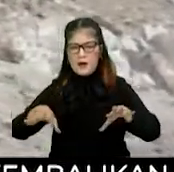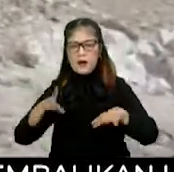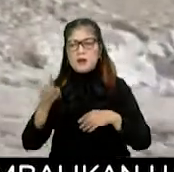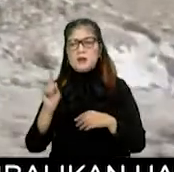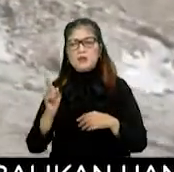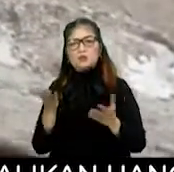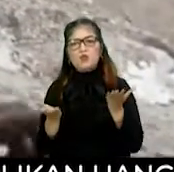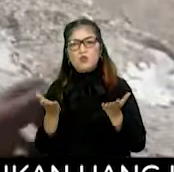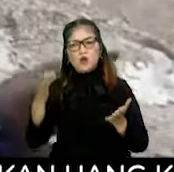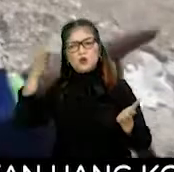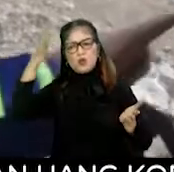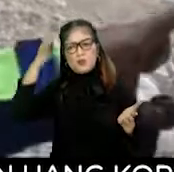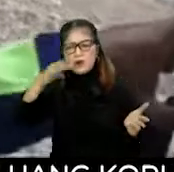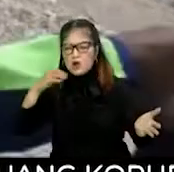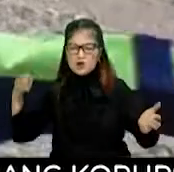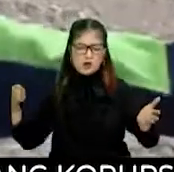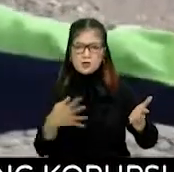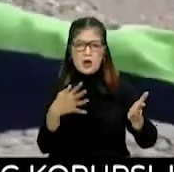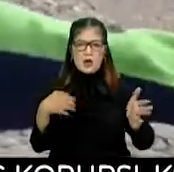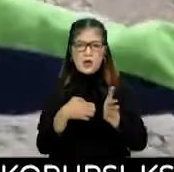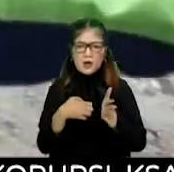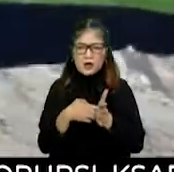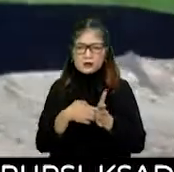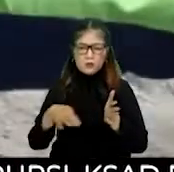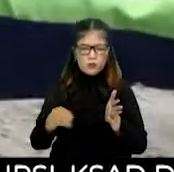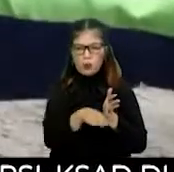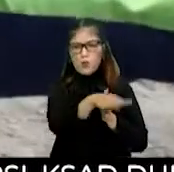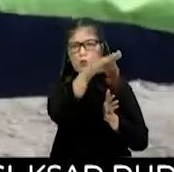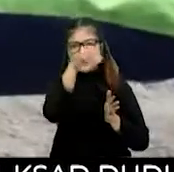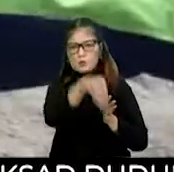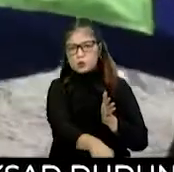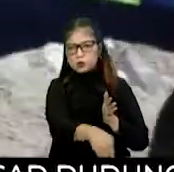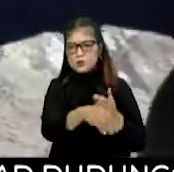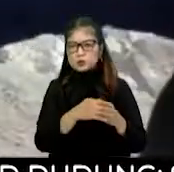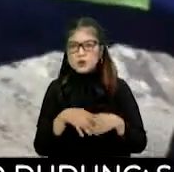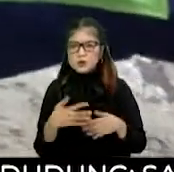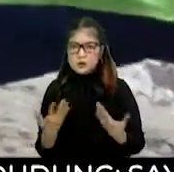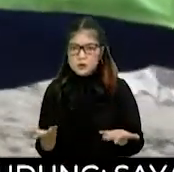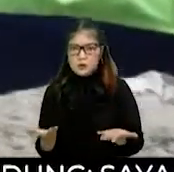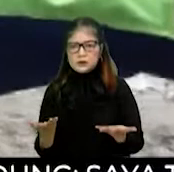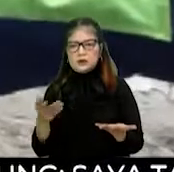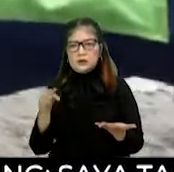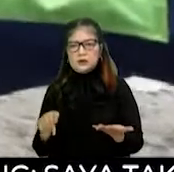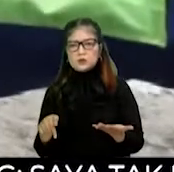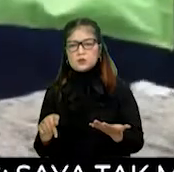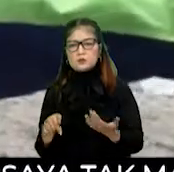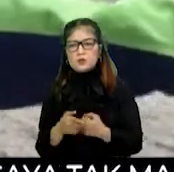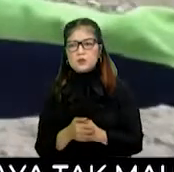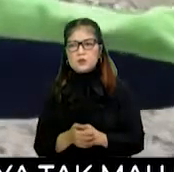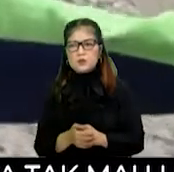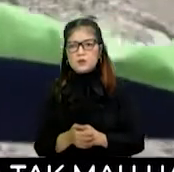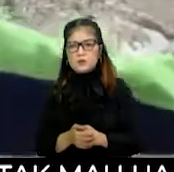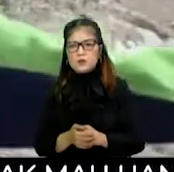perkiraan kencang, dan kebablasan naik ke atas gundukan ini, tuh gundukan.